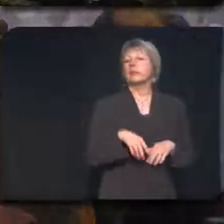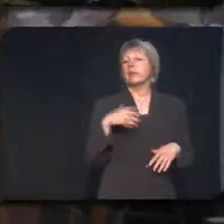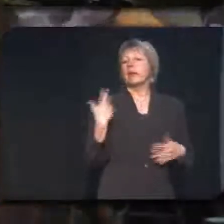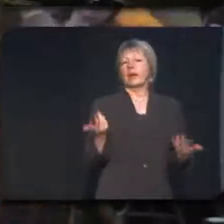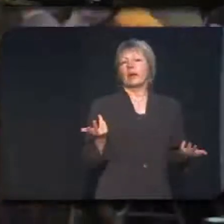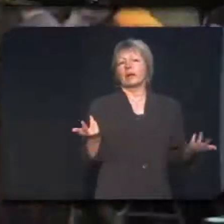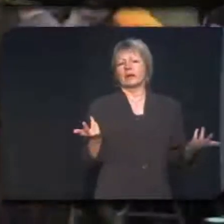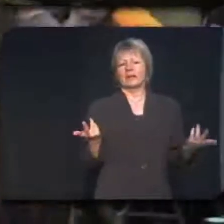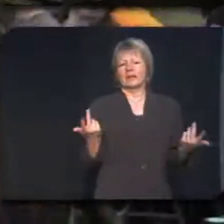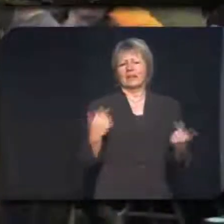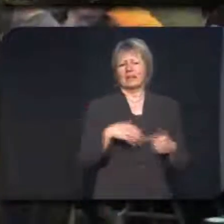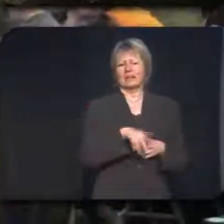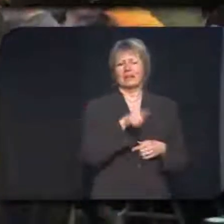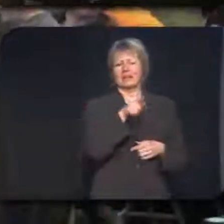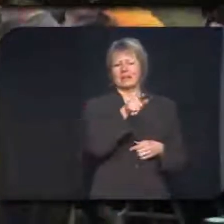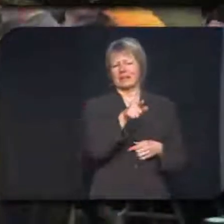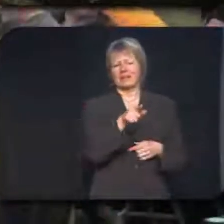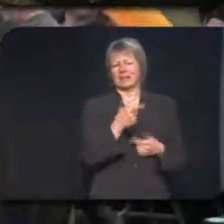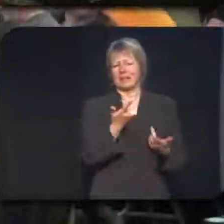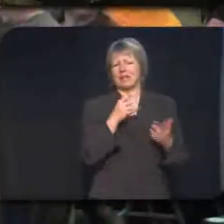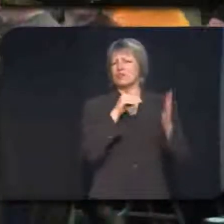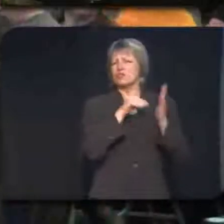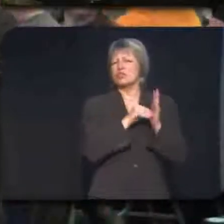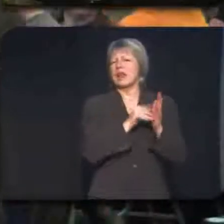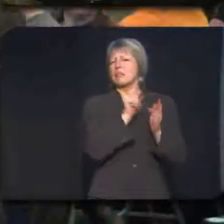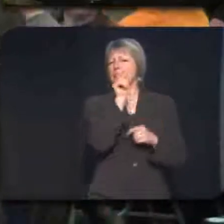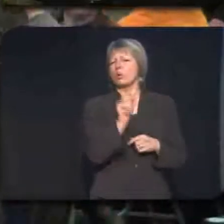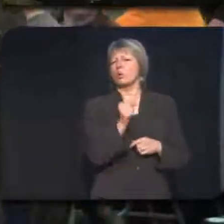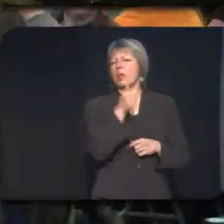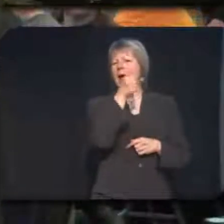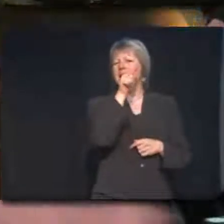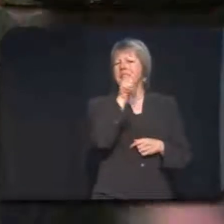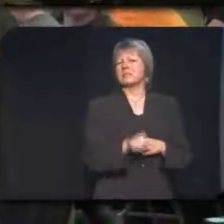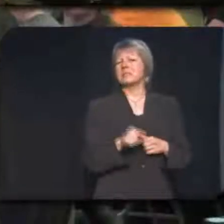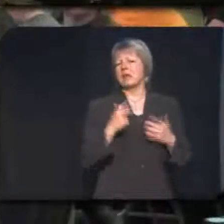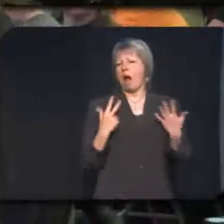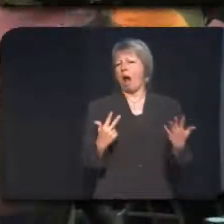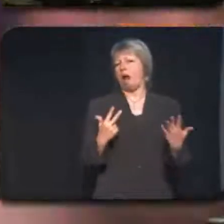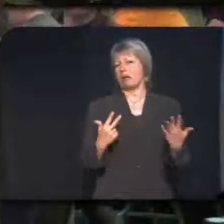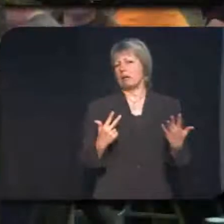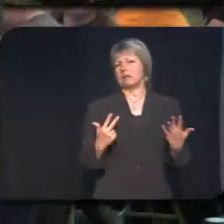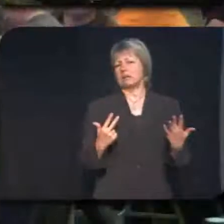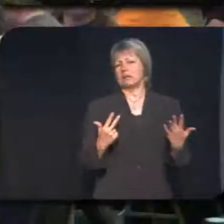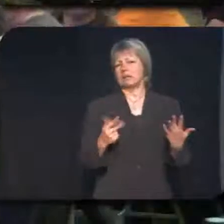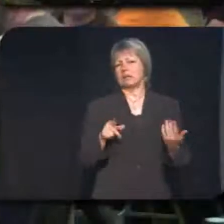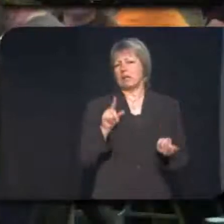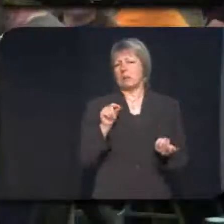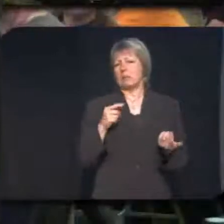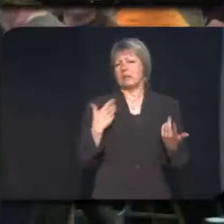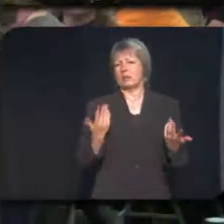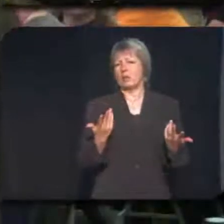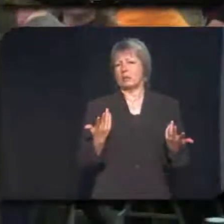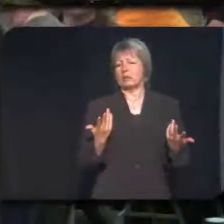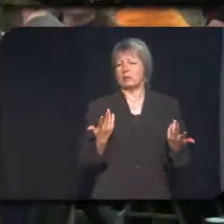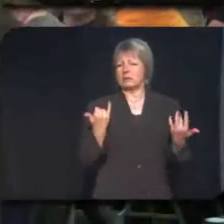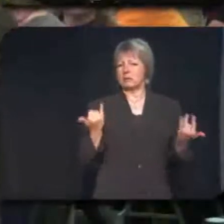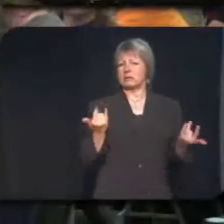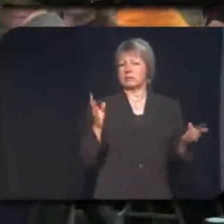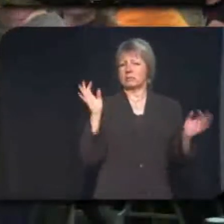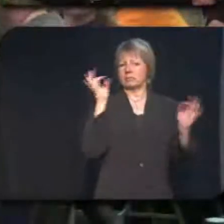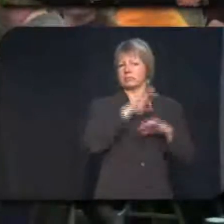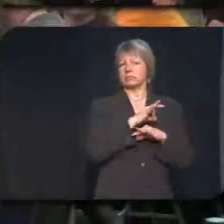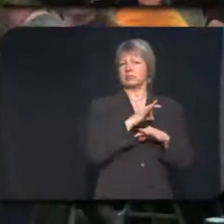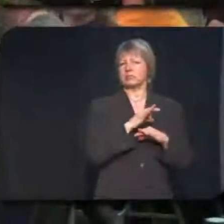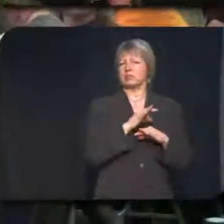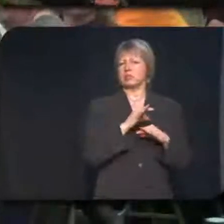Beamer steht die ganze Zeit Modul 1 bis Modul 8 das hat so Konsequenz das bereits unter Umständen Stimmzettel